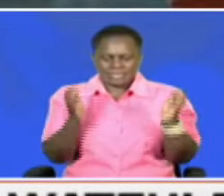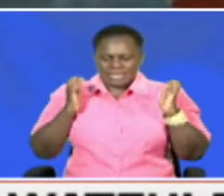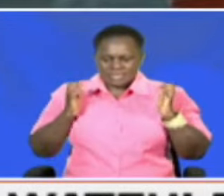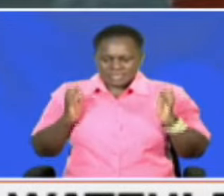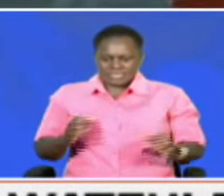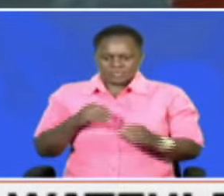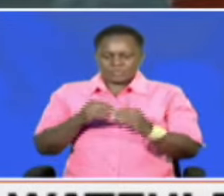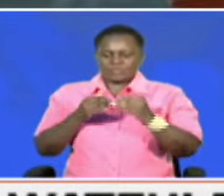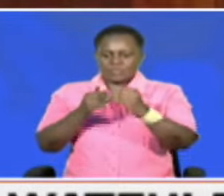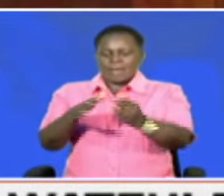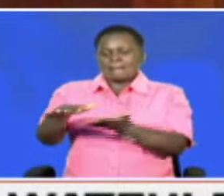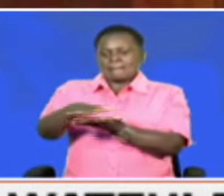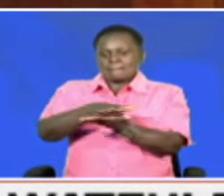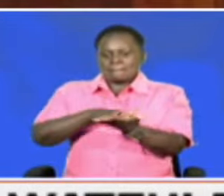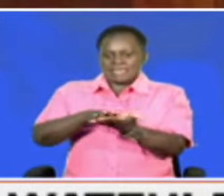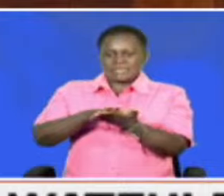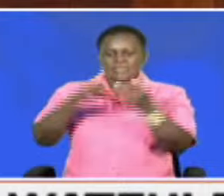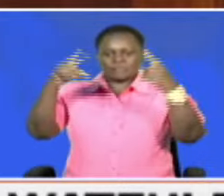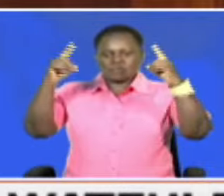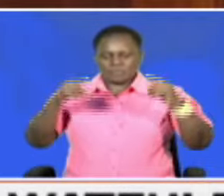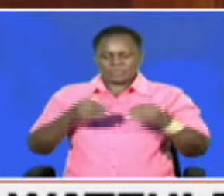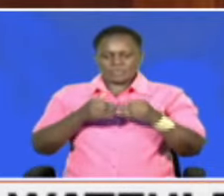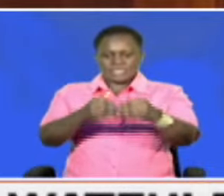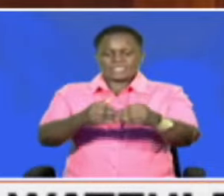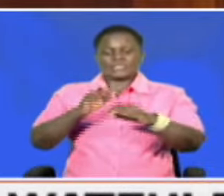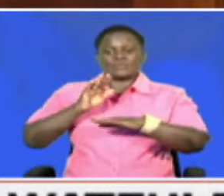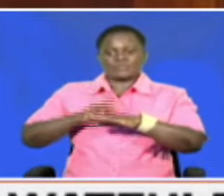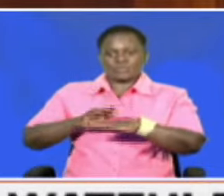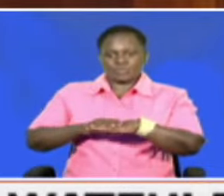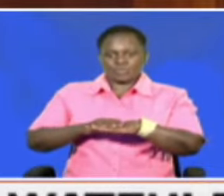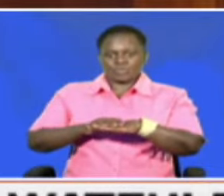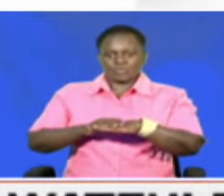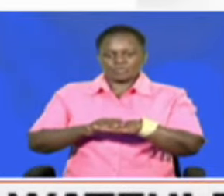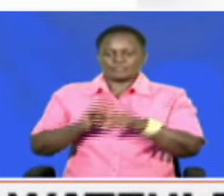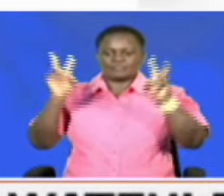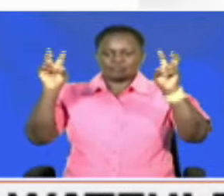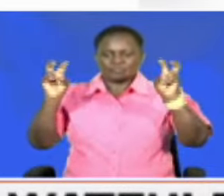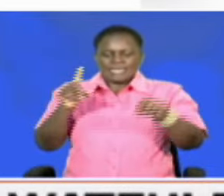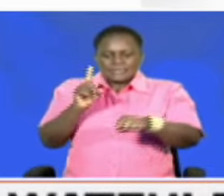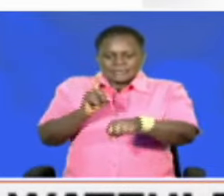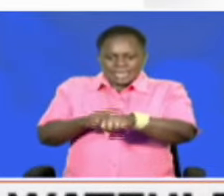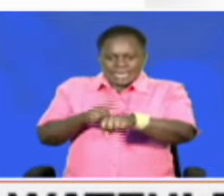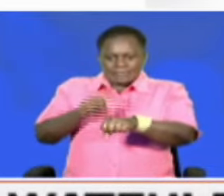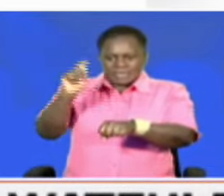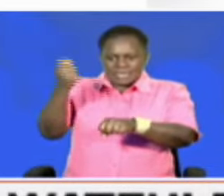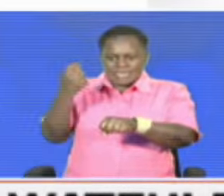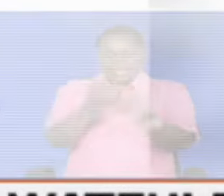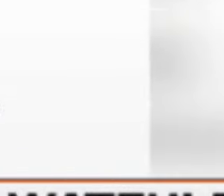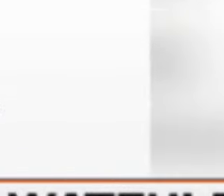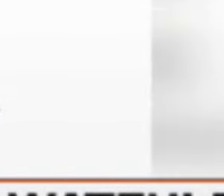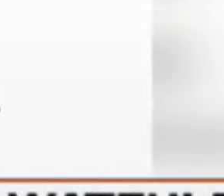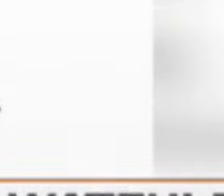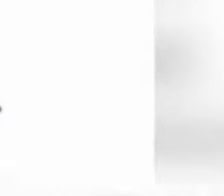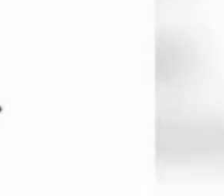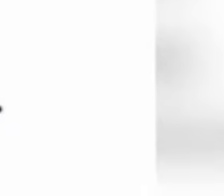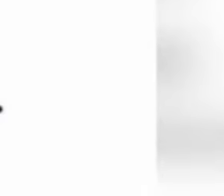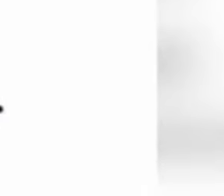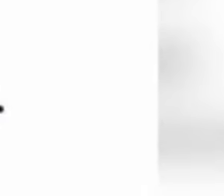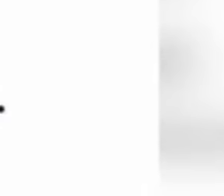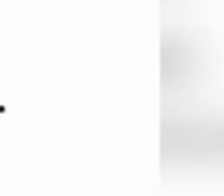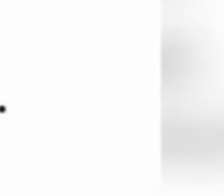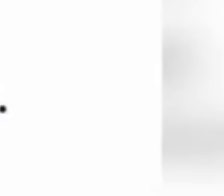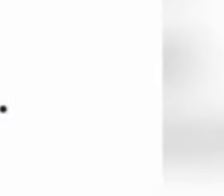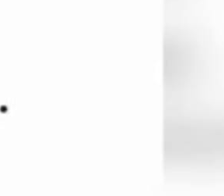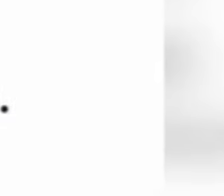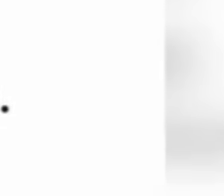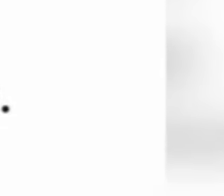katika uongozi ni msingi wa ustawi na uongozi bora. Na nanukuu, wakati wa Kenya wanatazamia kuchunguzwa kwa wateule wa